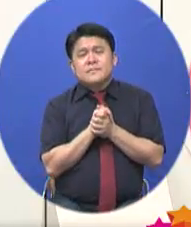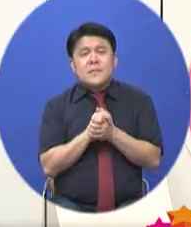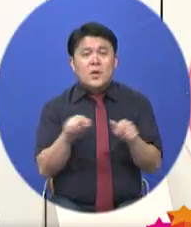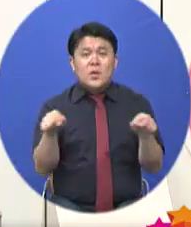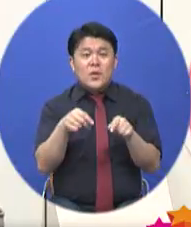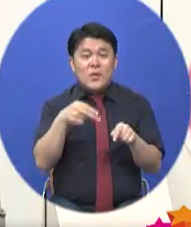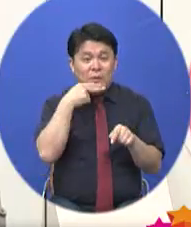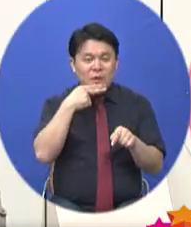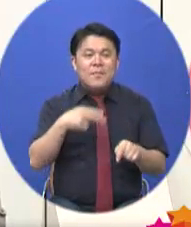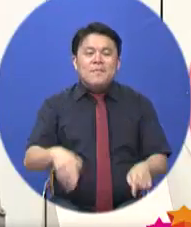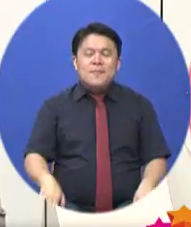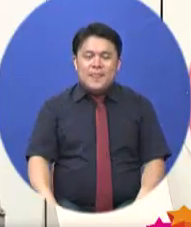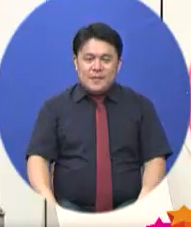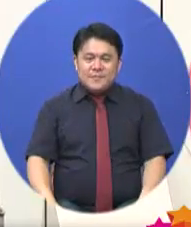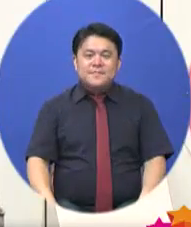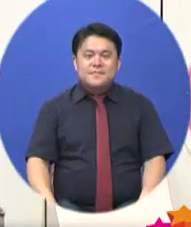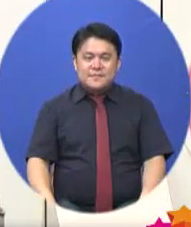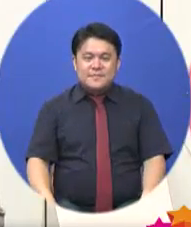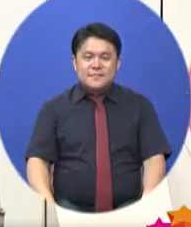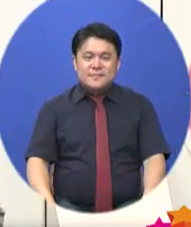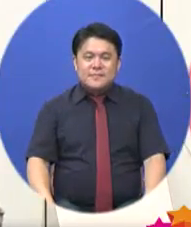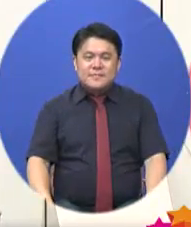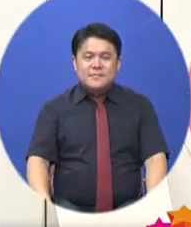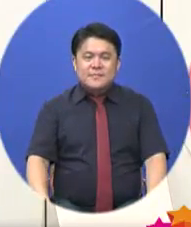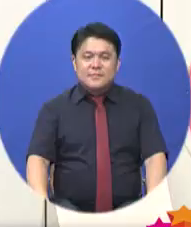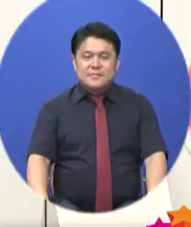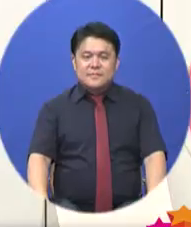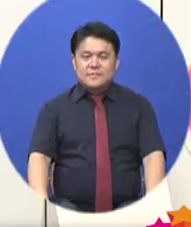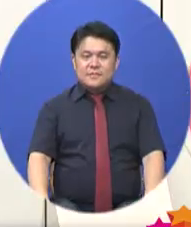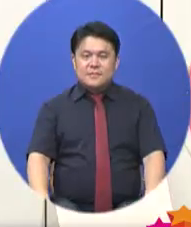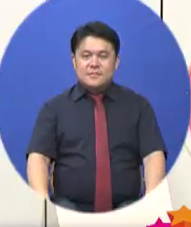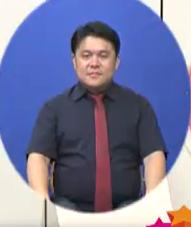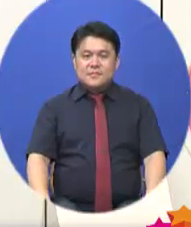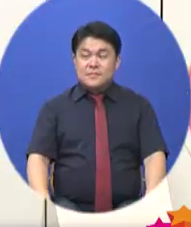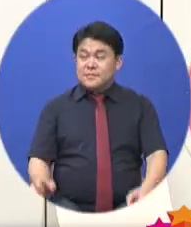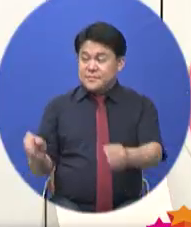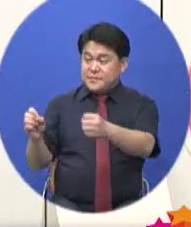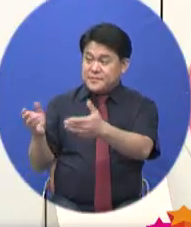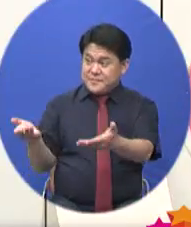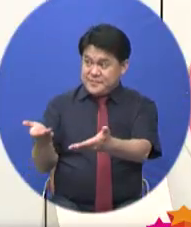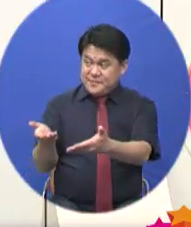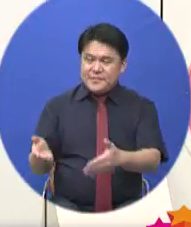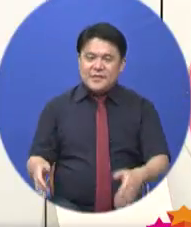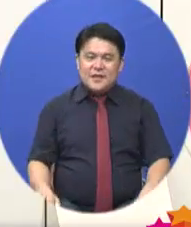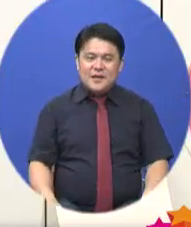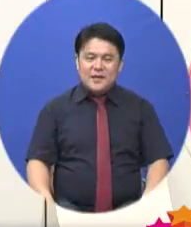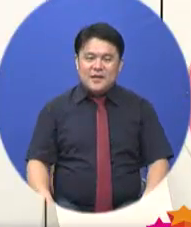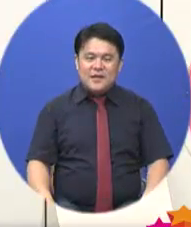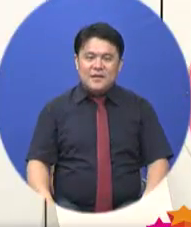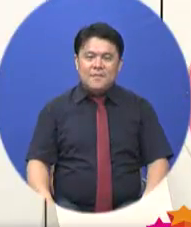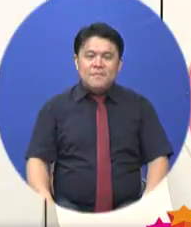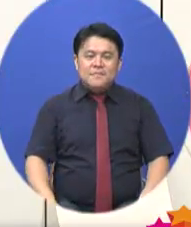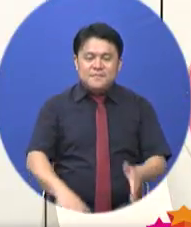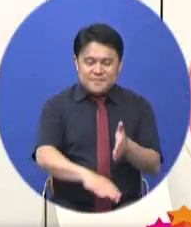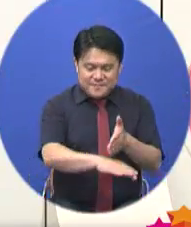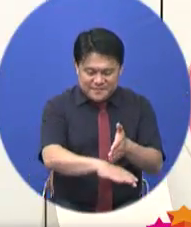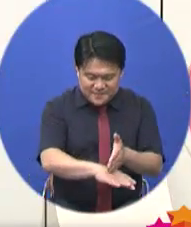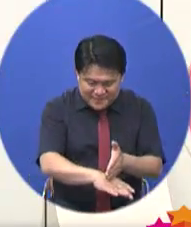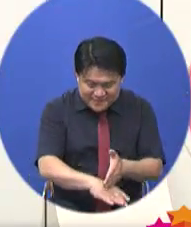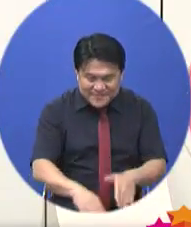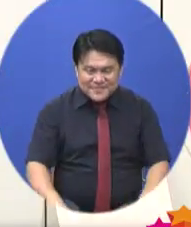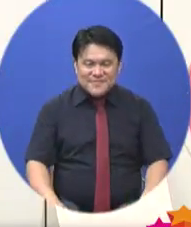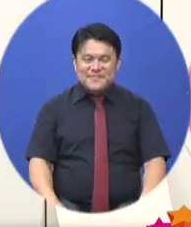떨리지 네. 않을 거예요. 네. 네. 네. 우리 김용만 선생님과 대화 좀 나누세요. 네. 아이고 감사합니다.